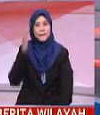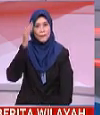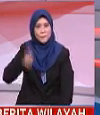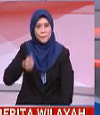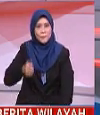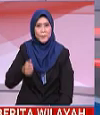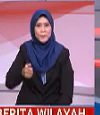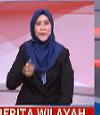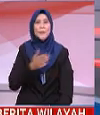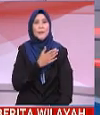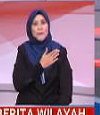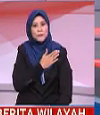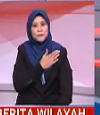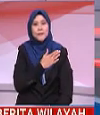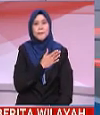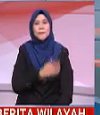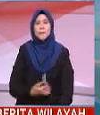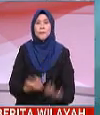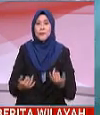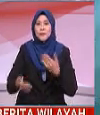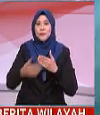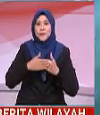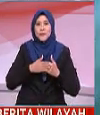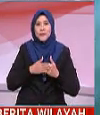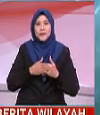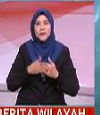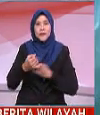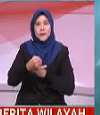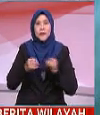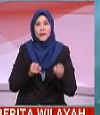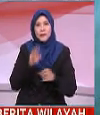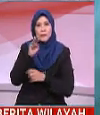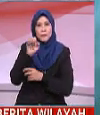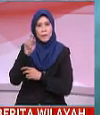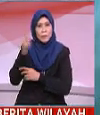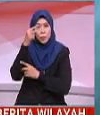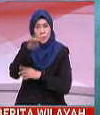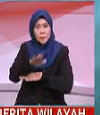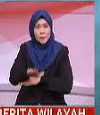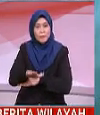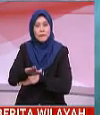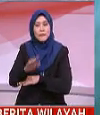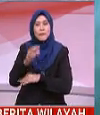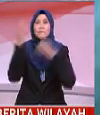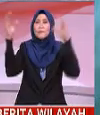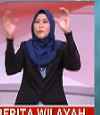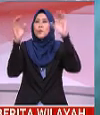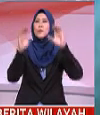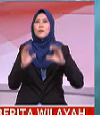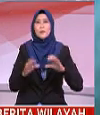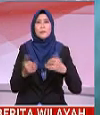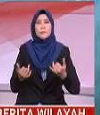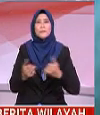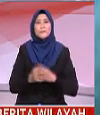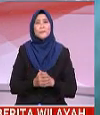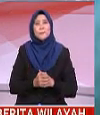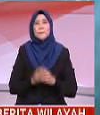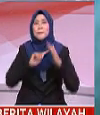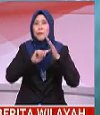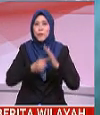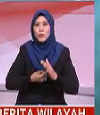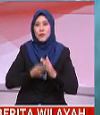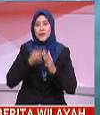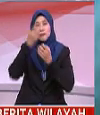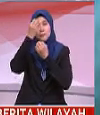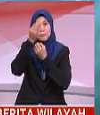Assalamualaikum dan salam sejahtera. Kembali bersama Jabatan Meteorologi Malaysia pada petang ini untuk perkembangan cuaca yang terkini. Kita mulakan laporan cuaca